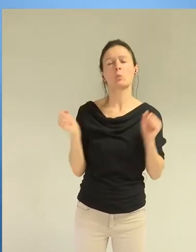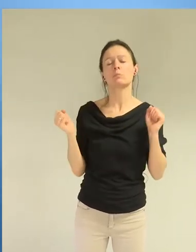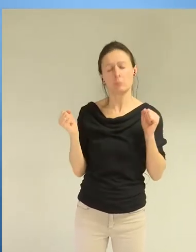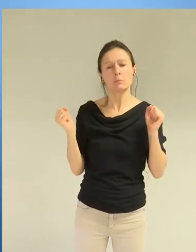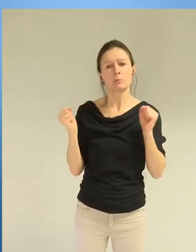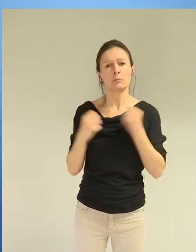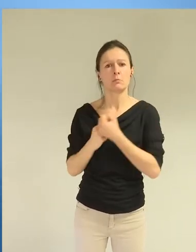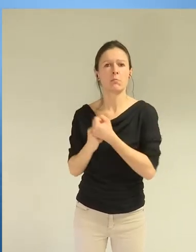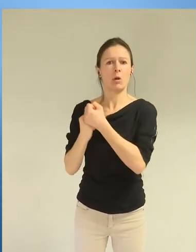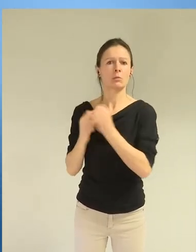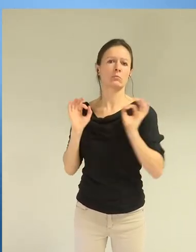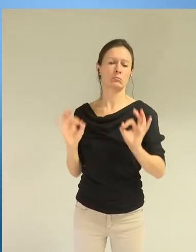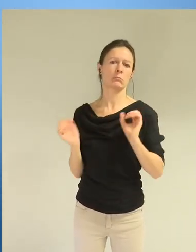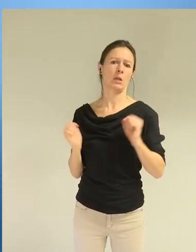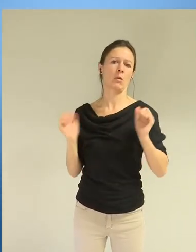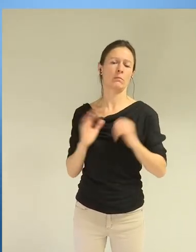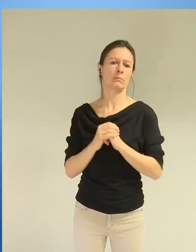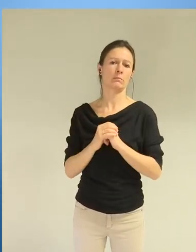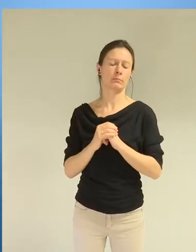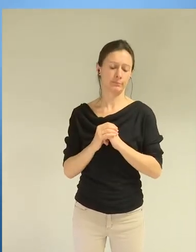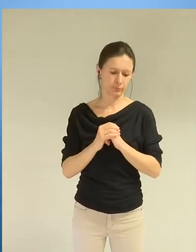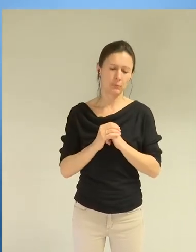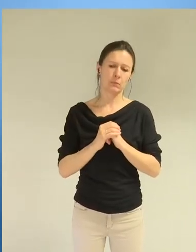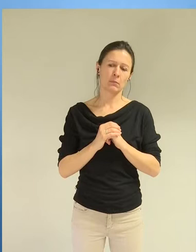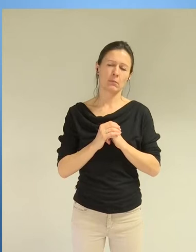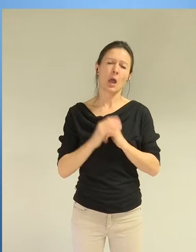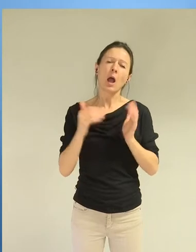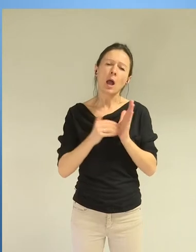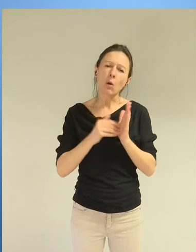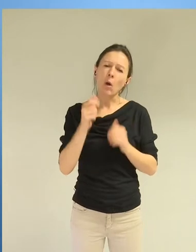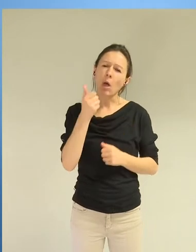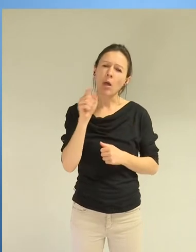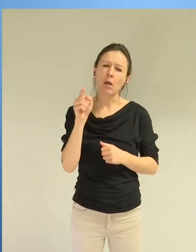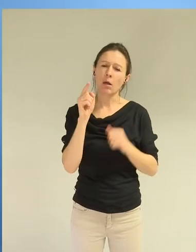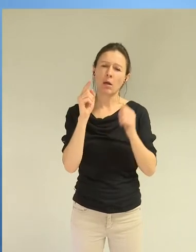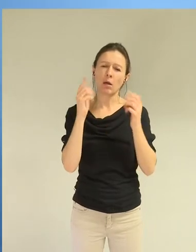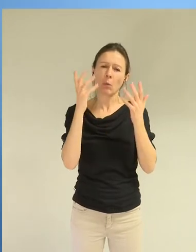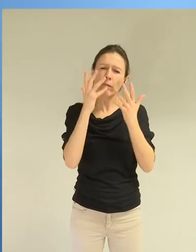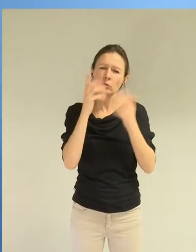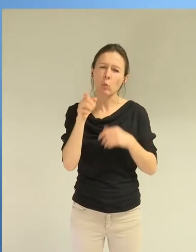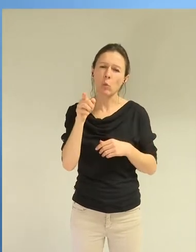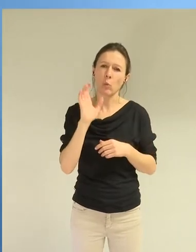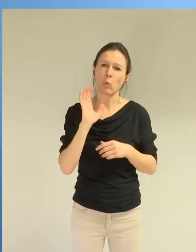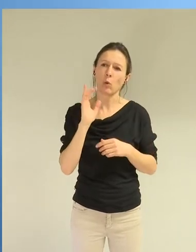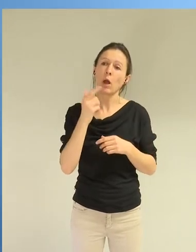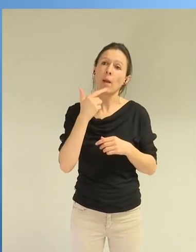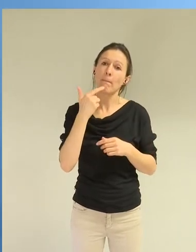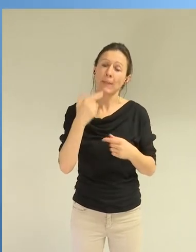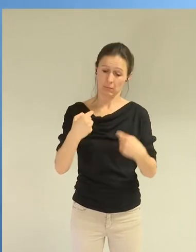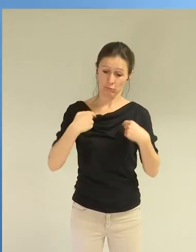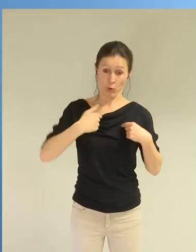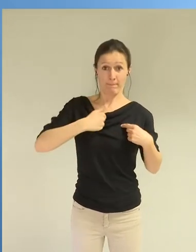enfin votre dernière confusion madame et de solliciter ma personne privée au lieu de saisir le